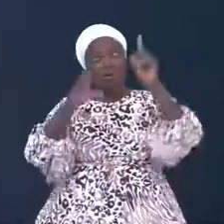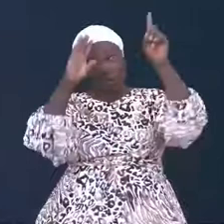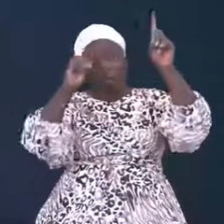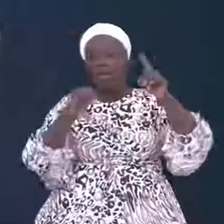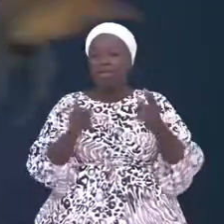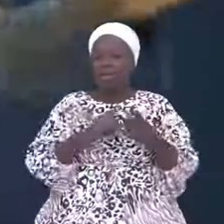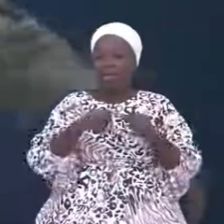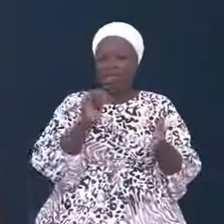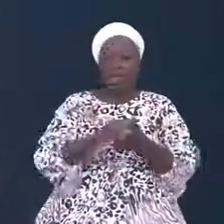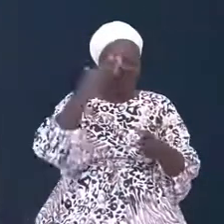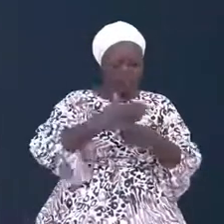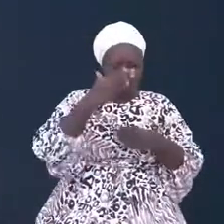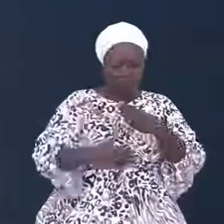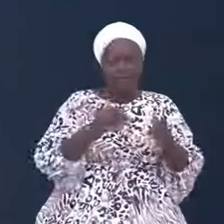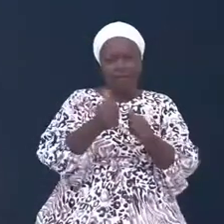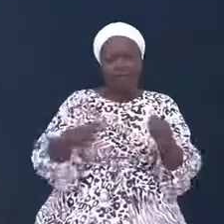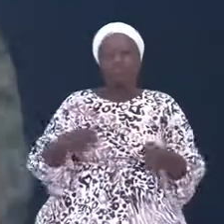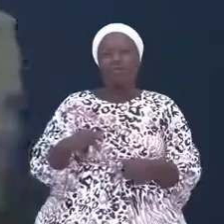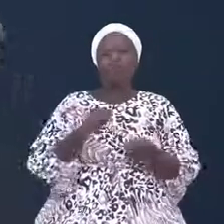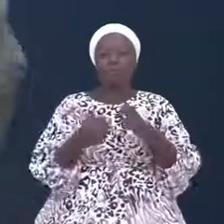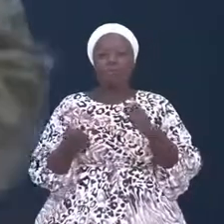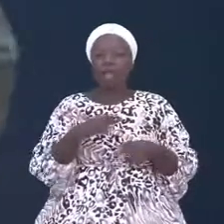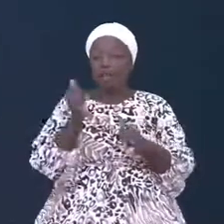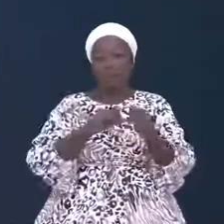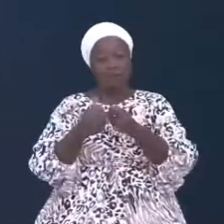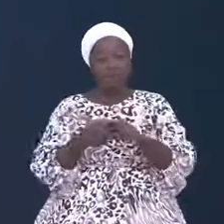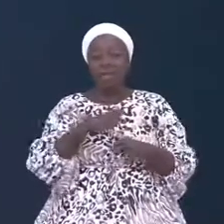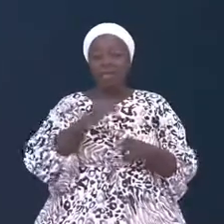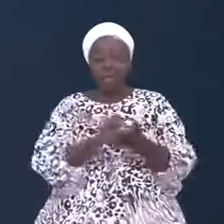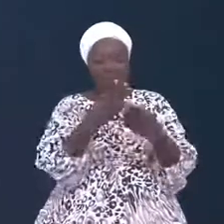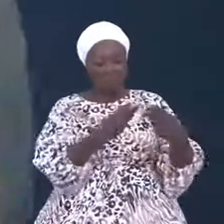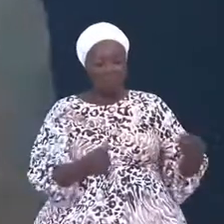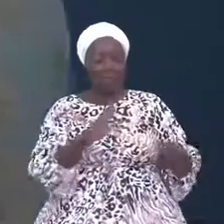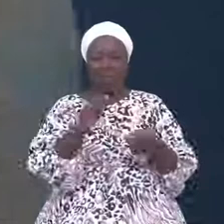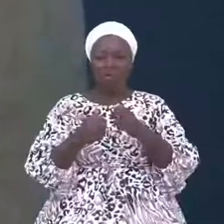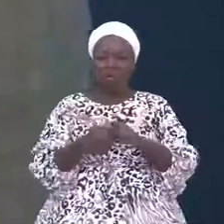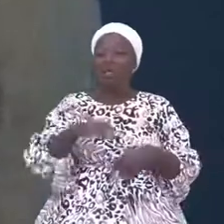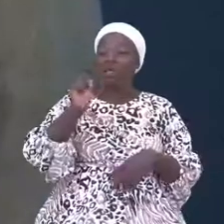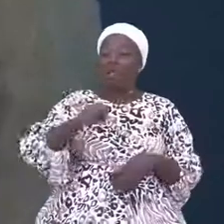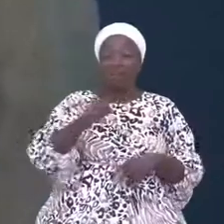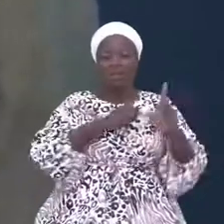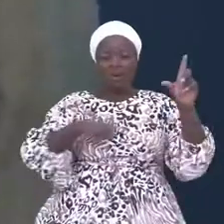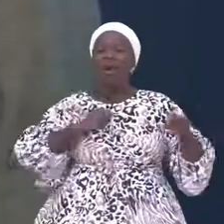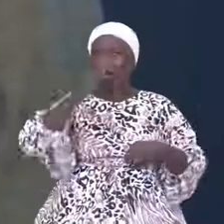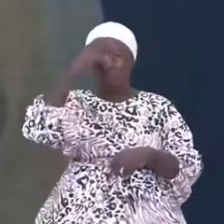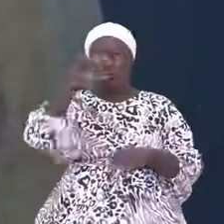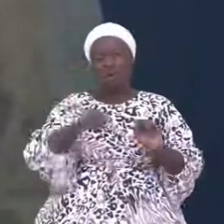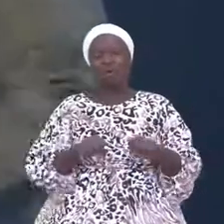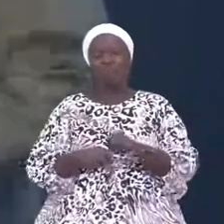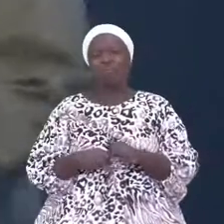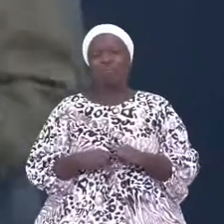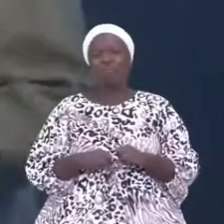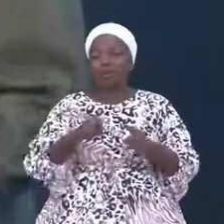lui répondit-il. Quand il dit oui, Seigneur, à lui, cela finalise ton problème. Cela règle ton